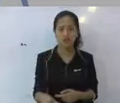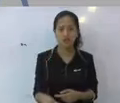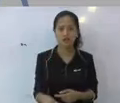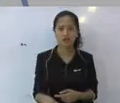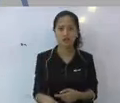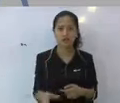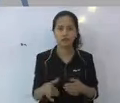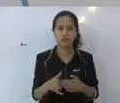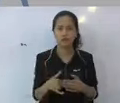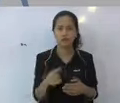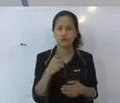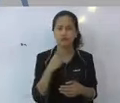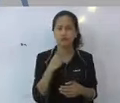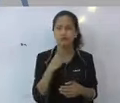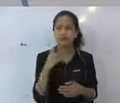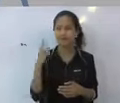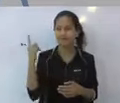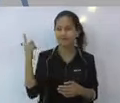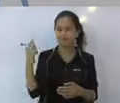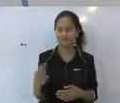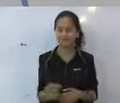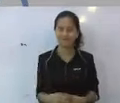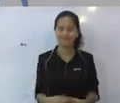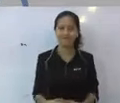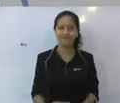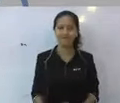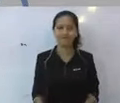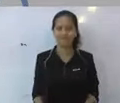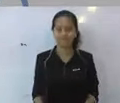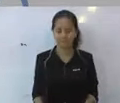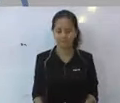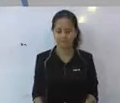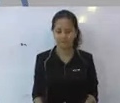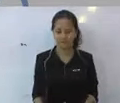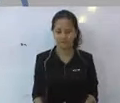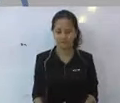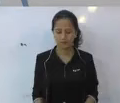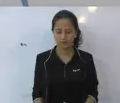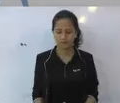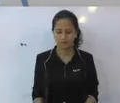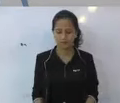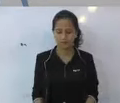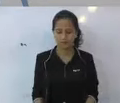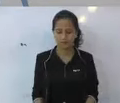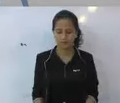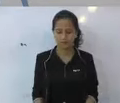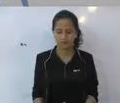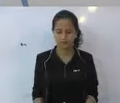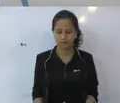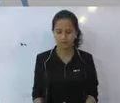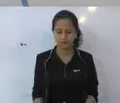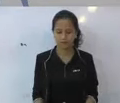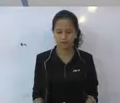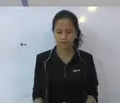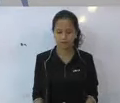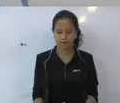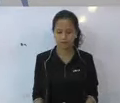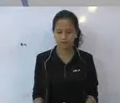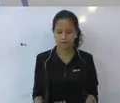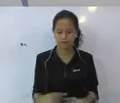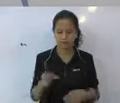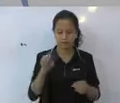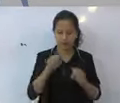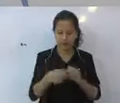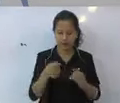safe pang pumitas na lang kaysa bumili pa sa supermarket kasi nga, di ba, may mga chemicals na, ganyan-ganyan. So, kung kaya naman sa